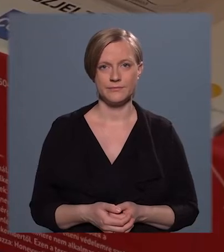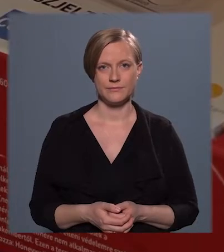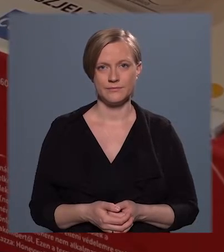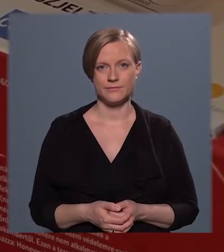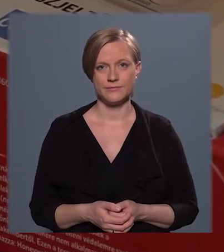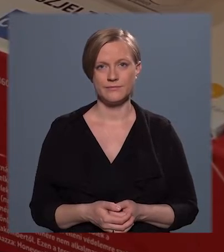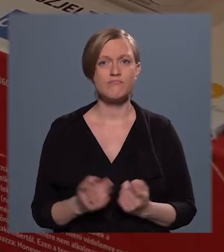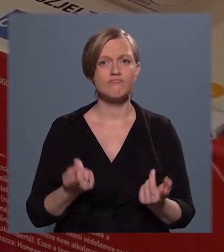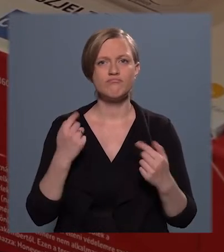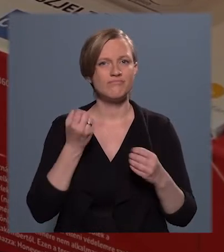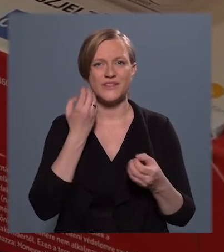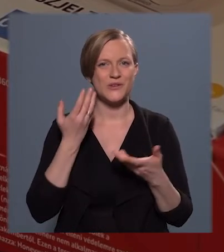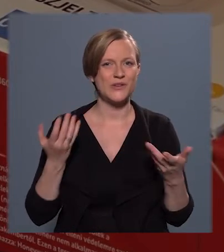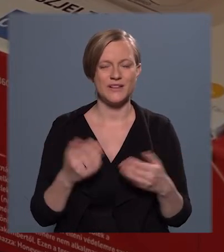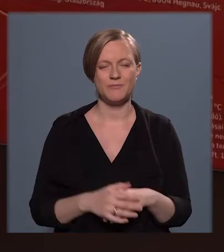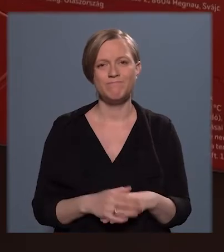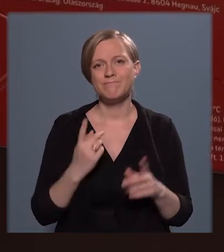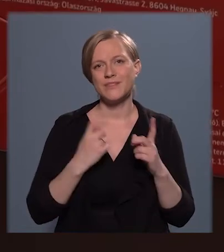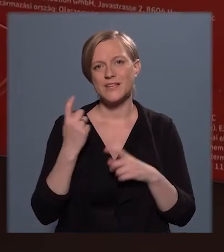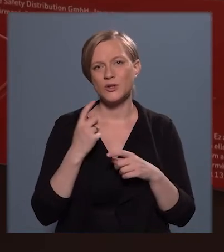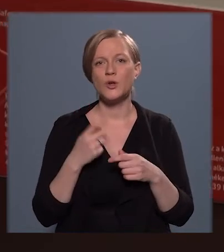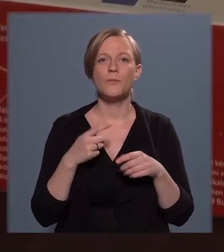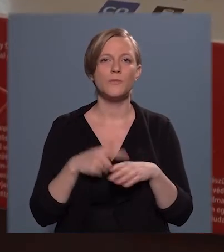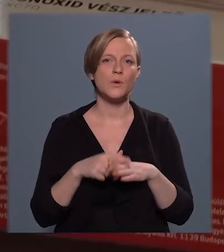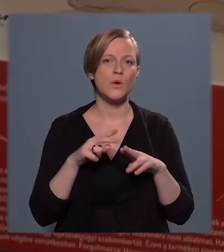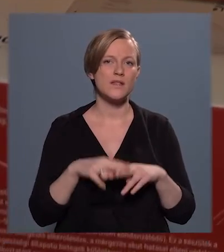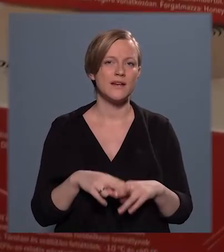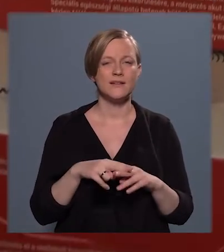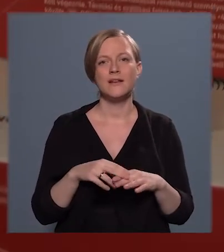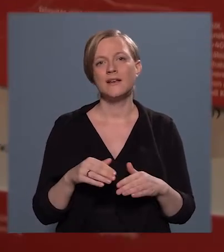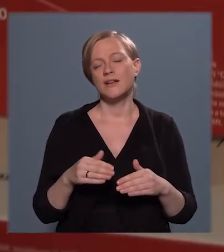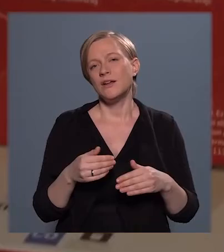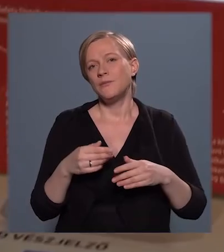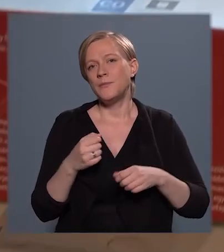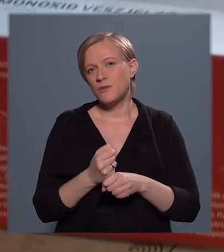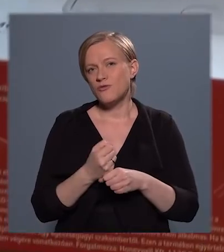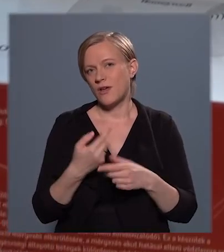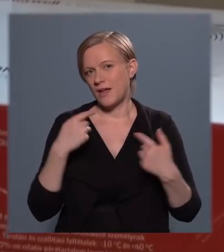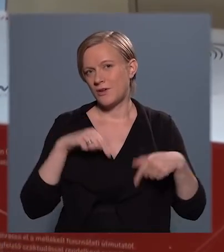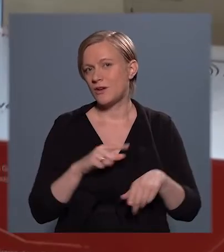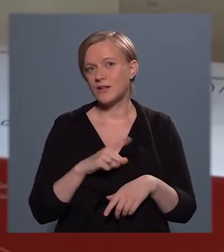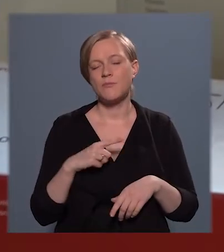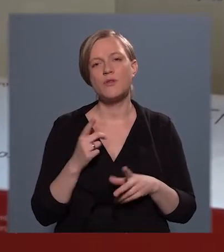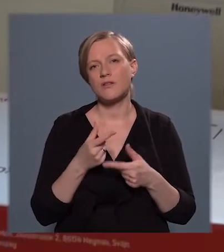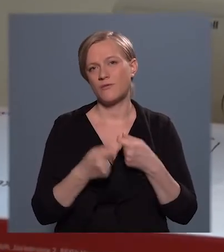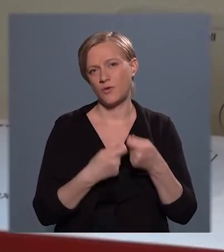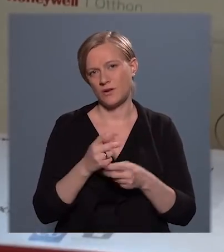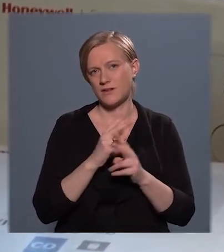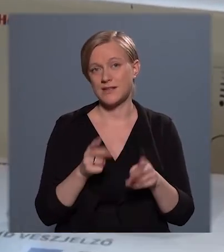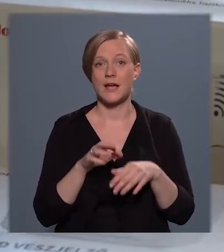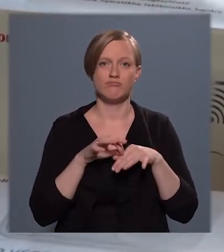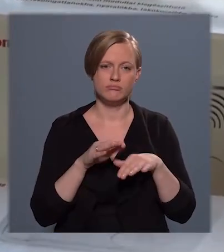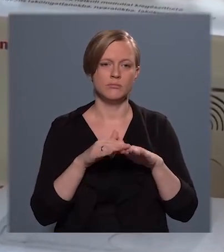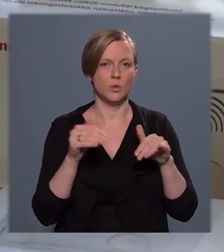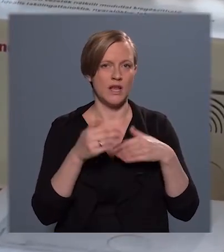Honnan jött ez az ötlet? Én úgy gondolom, hogy a Közrend és Állatvédelmi Bizottság elnökeként nem csak azzal kell foglalkozzak, hogy levezessem az